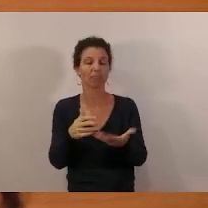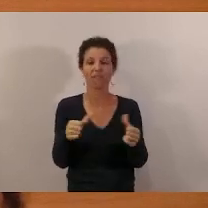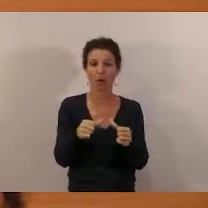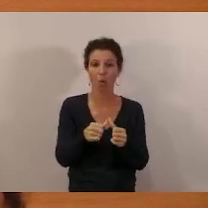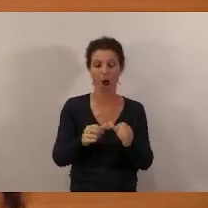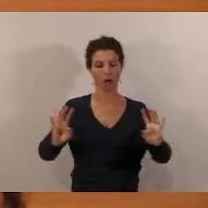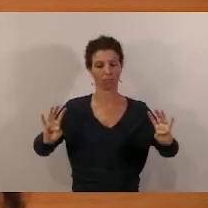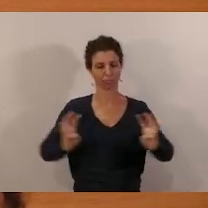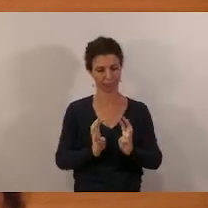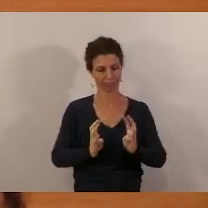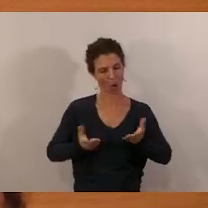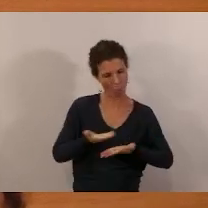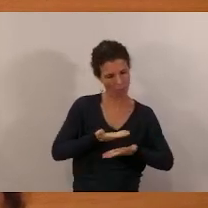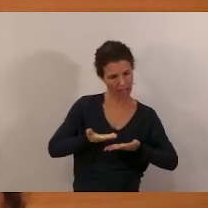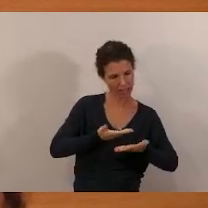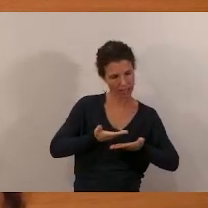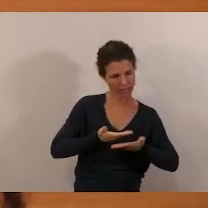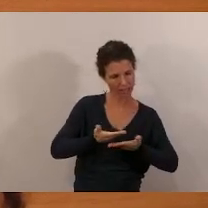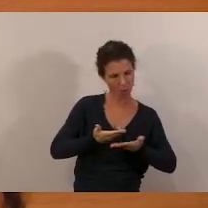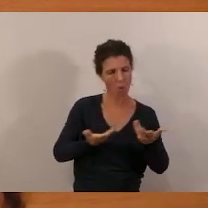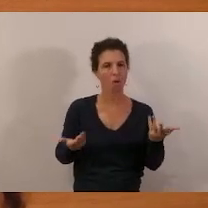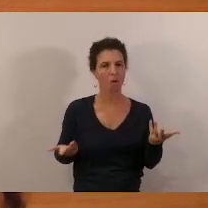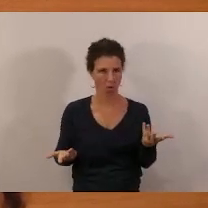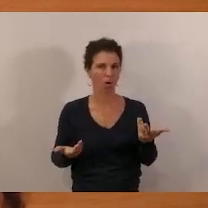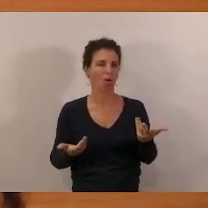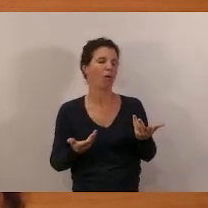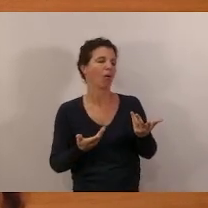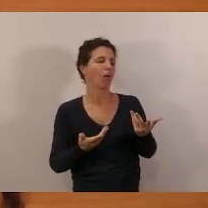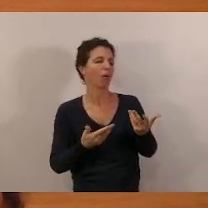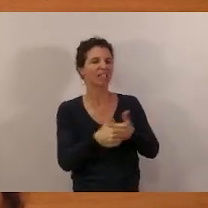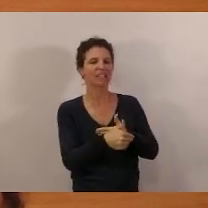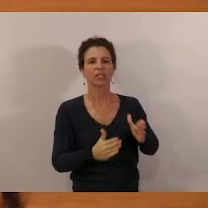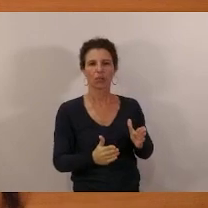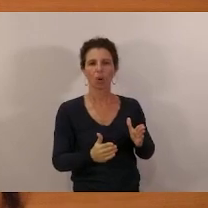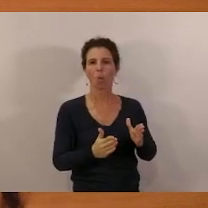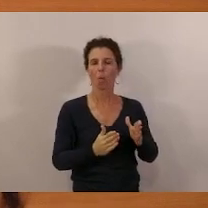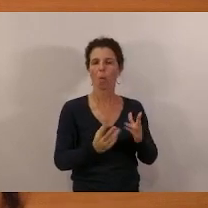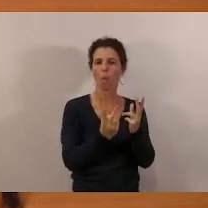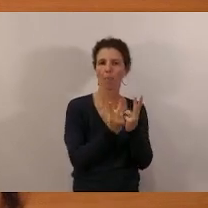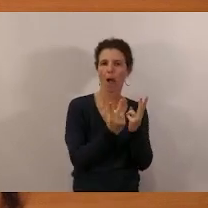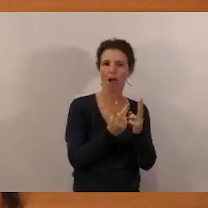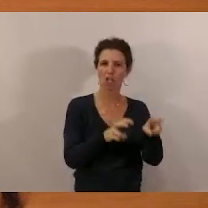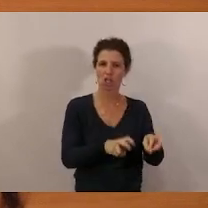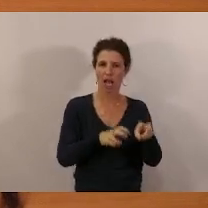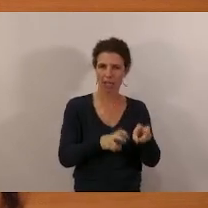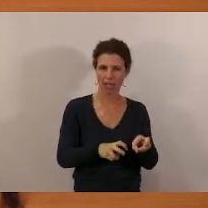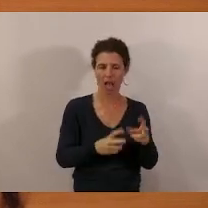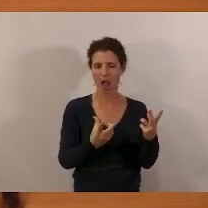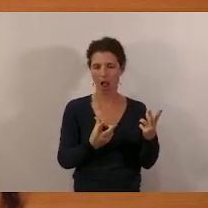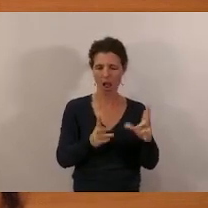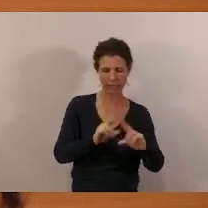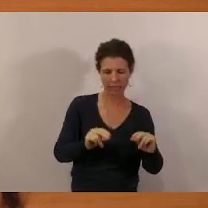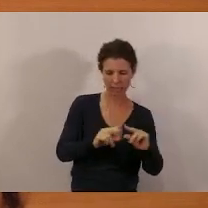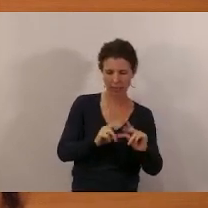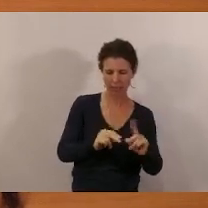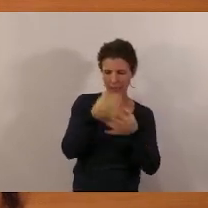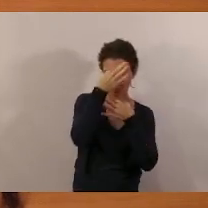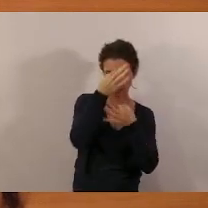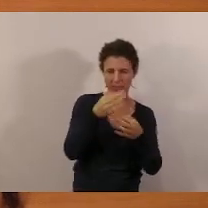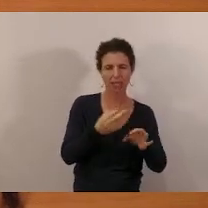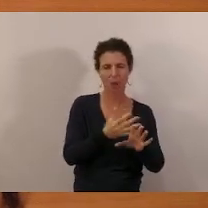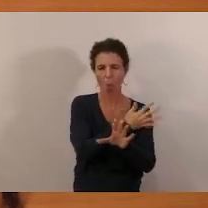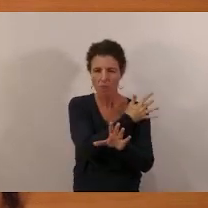la division parc et jardin vont préciser le contexte et demanderont bien entendu la collaboration active